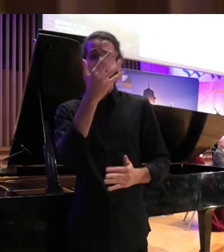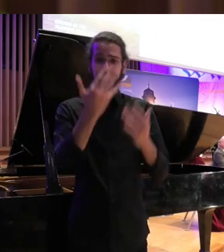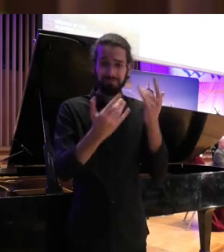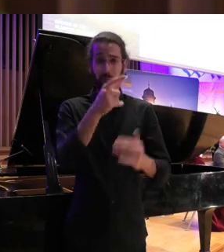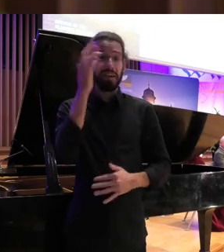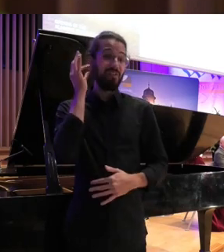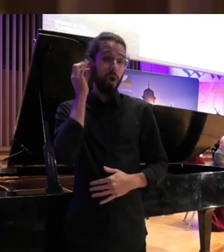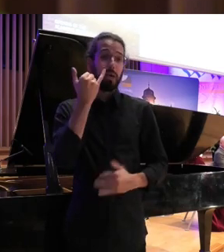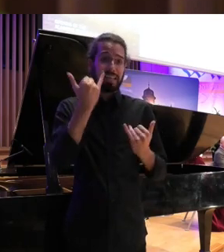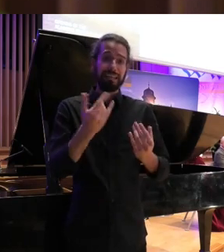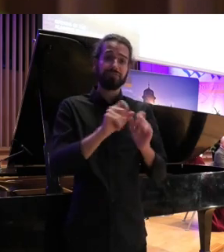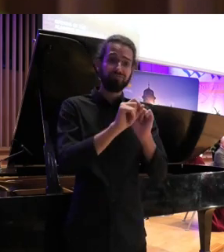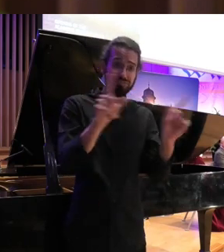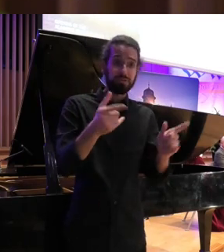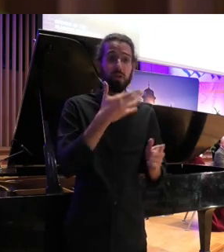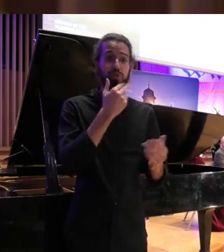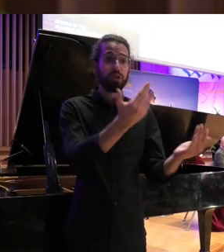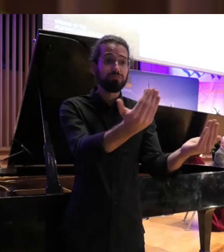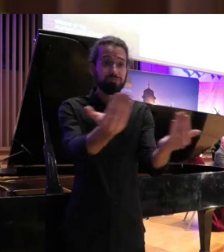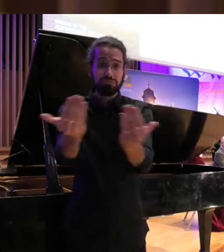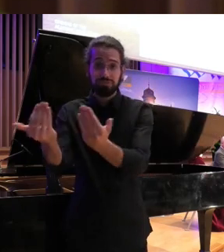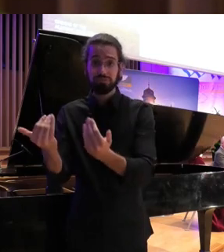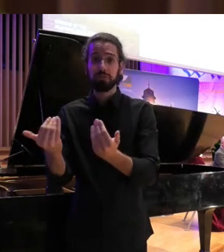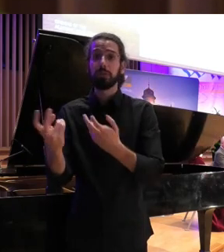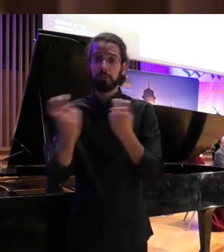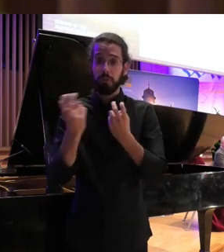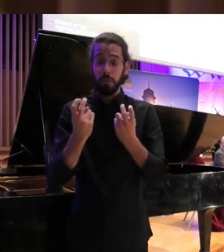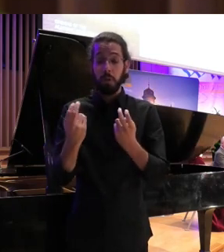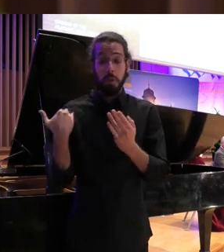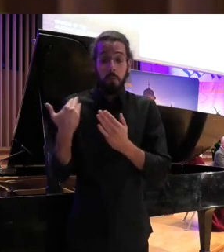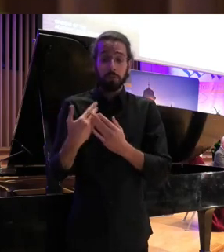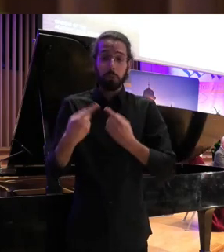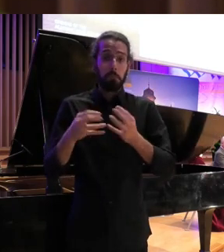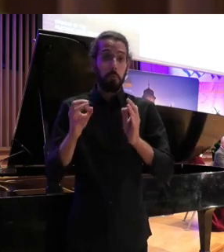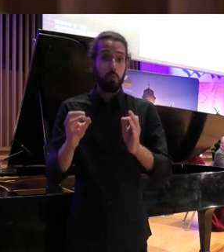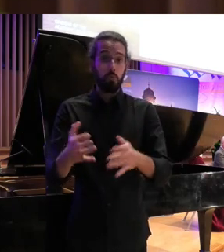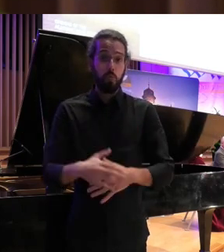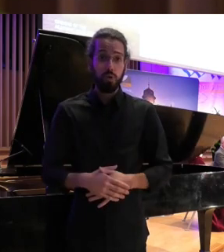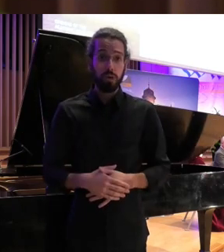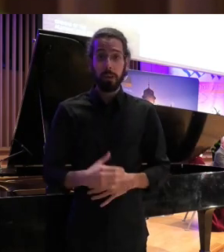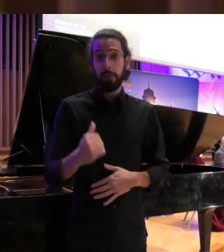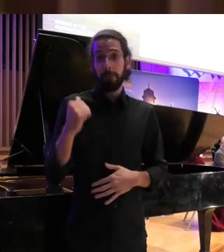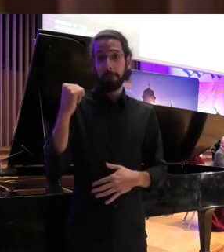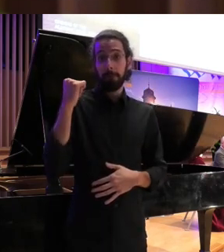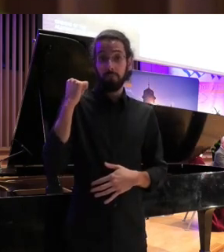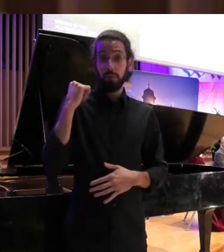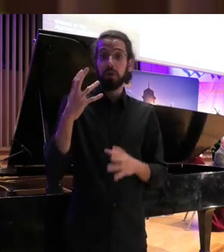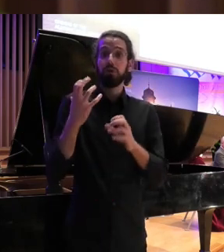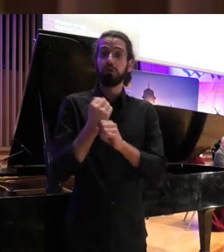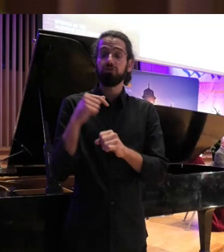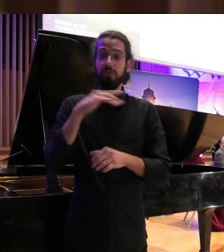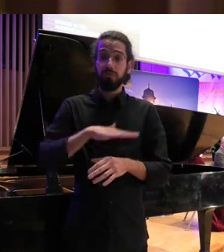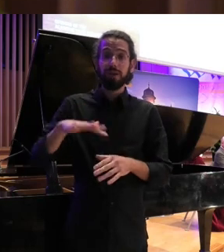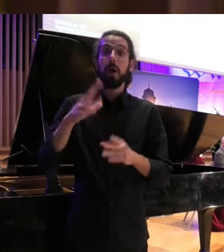aufzufordern, sich zu bewerben. Das hat jetzt öfters relativ gut geklappt. Also gerade vor kurzem hatten wir eine hervorragende Berufung jetzt unter Dach und Fach